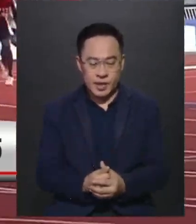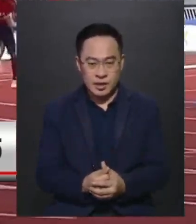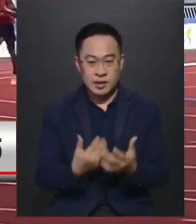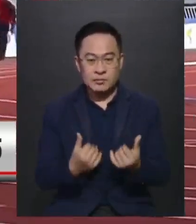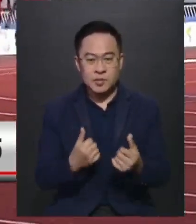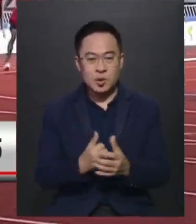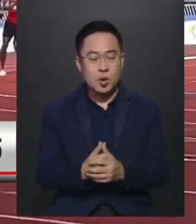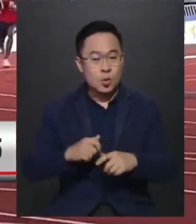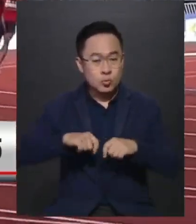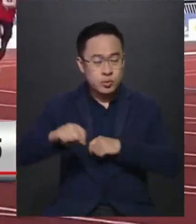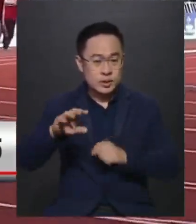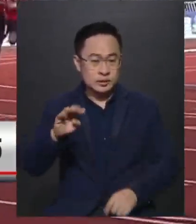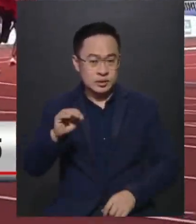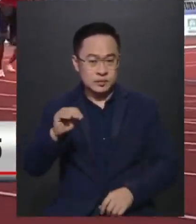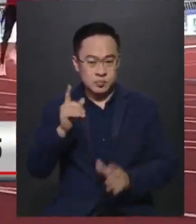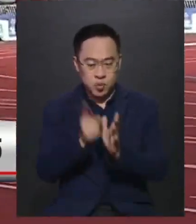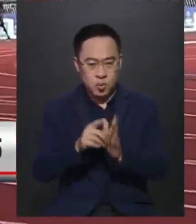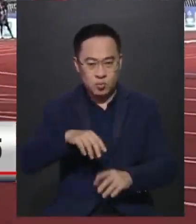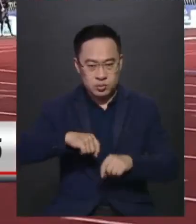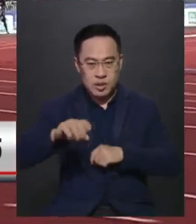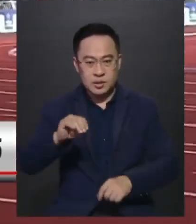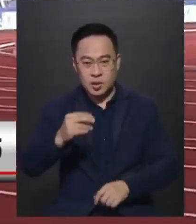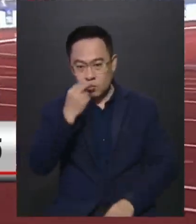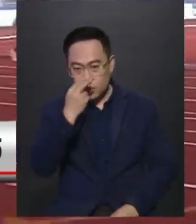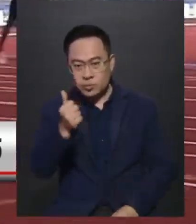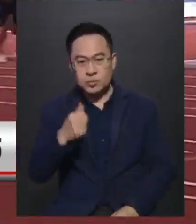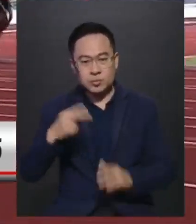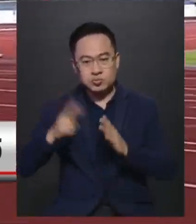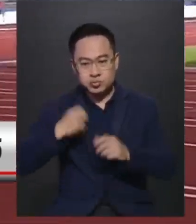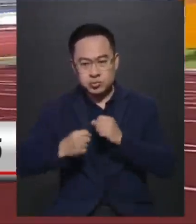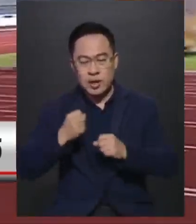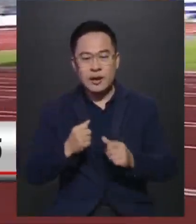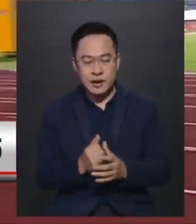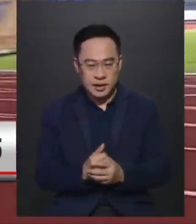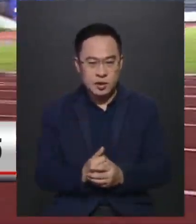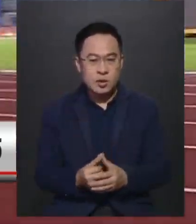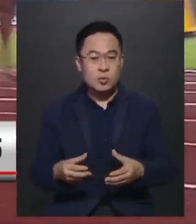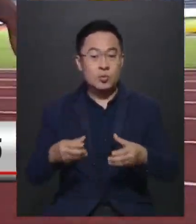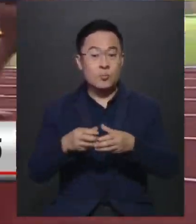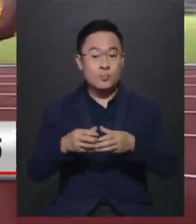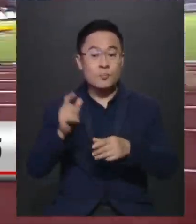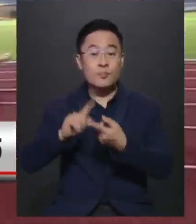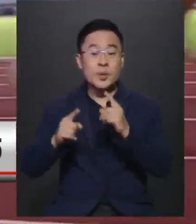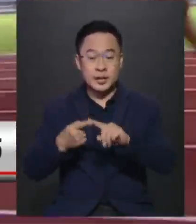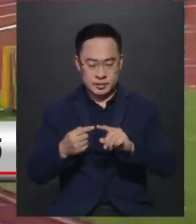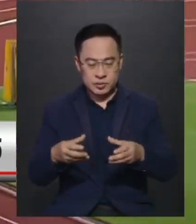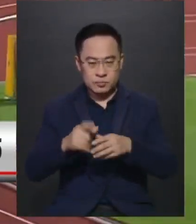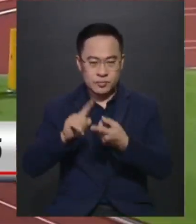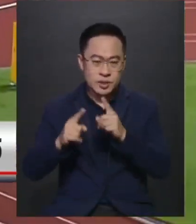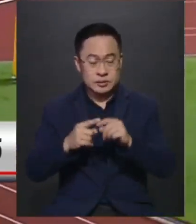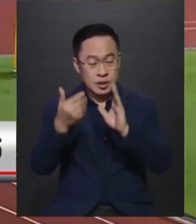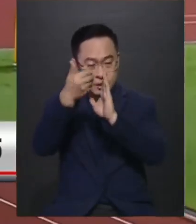เป็น40วินาทีที่คุ้มค่ากับการเดินทางไปที่สนามสุพัชลาไสย แล้วบางคนเนี่ยไปรอตั้งแต่บ่าย ค ือโปรแก